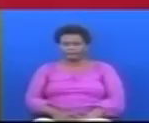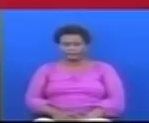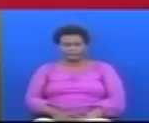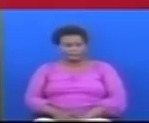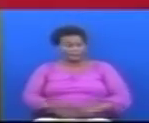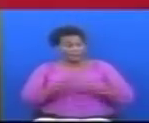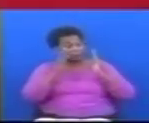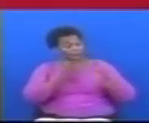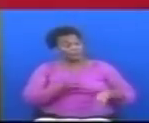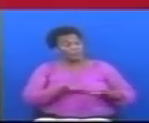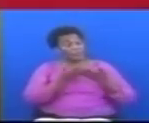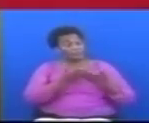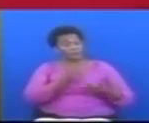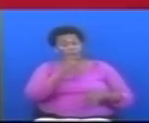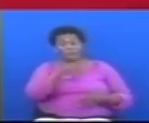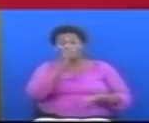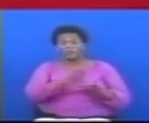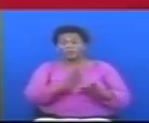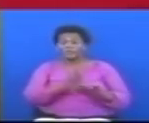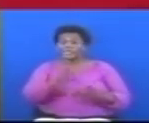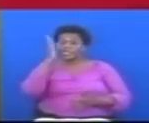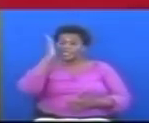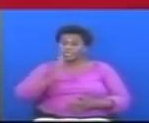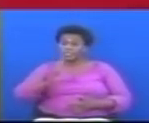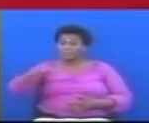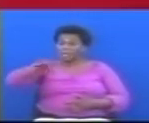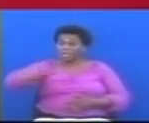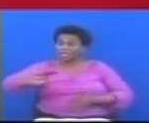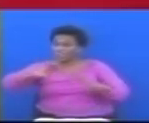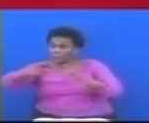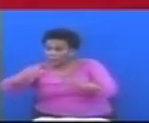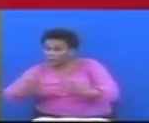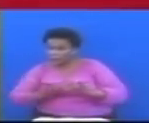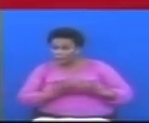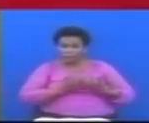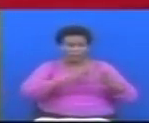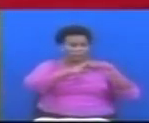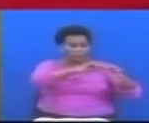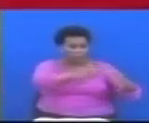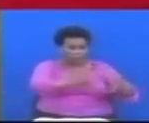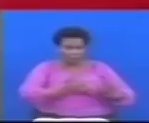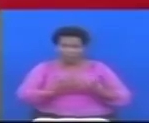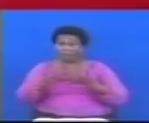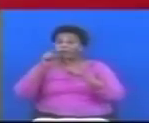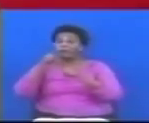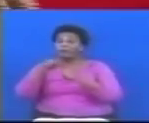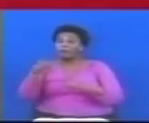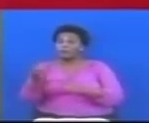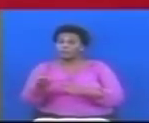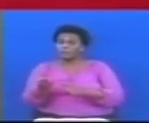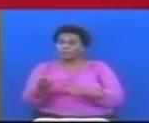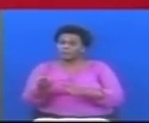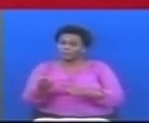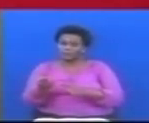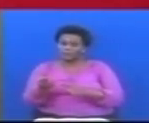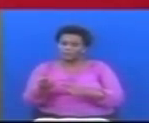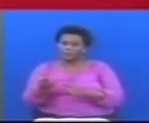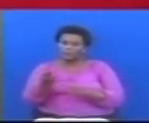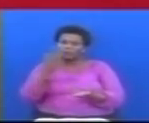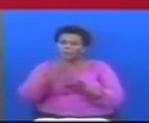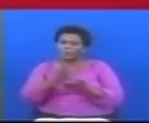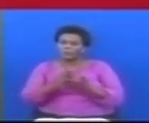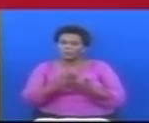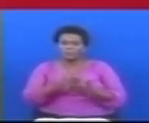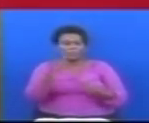mbalimbali yaliyotwaliwa na Jeshi la Ulinzi la Wananchi wa Tanzania kwa ajili ya utekelezaji wa jukumu la ulinzi wa nchi na mipaka